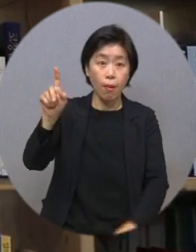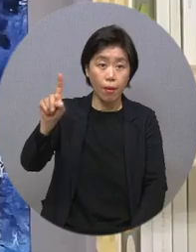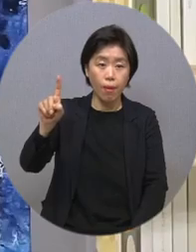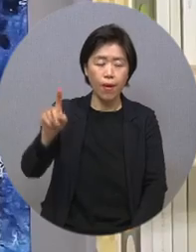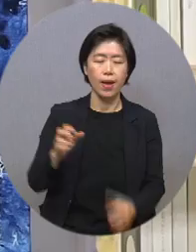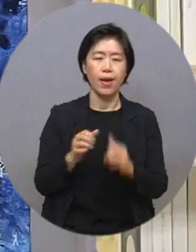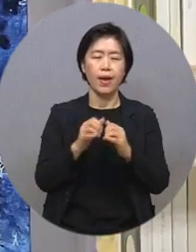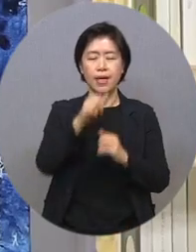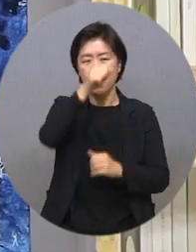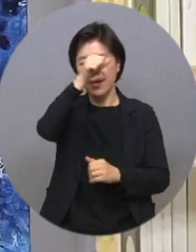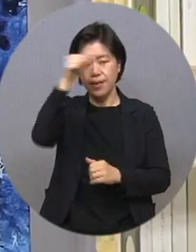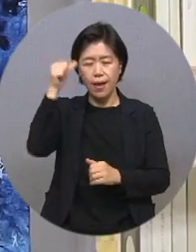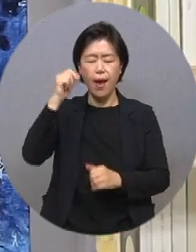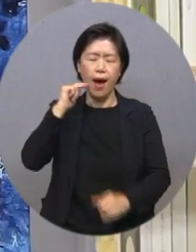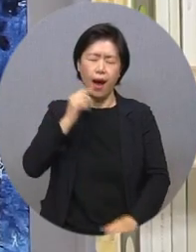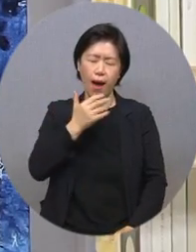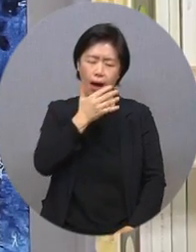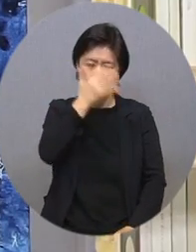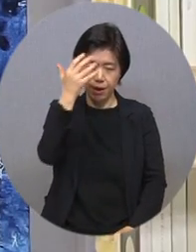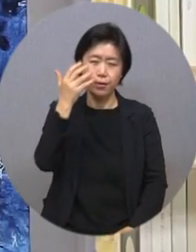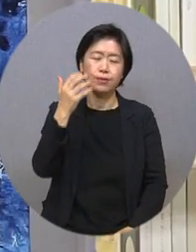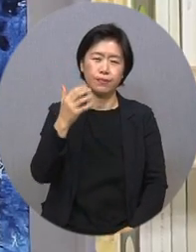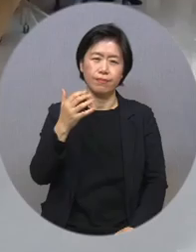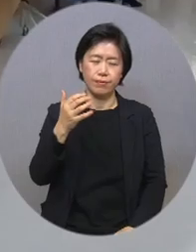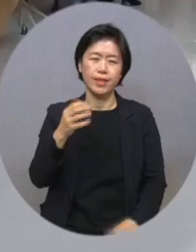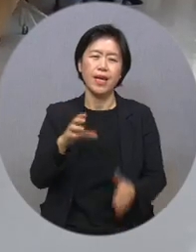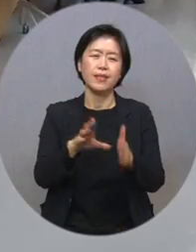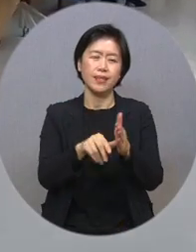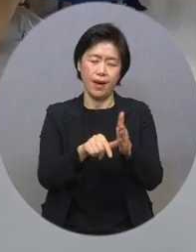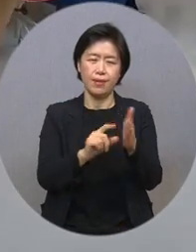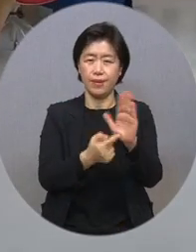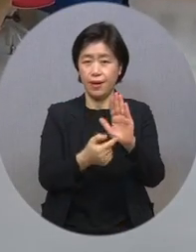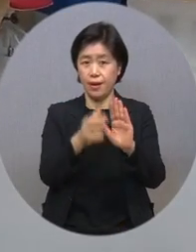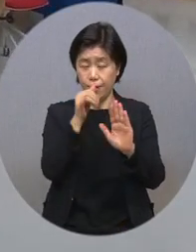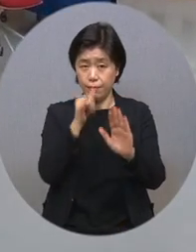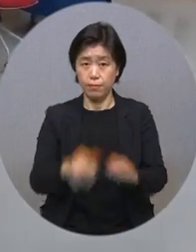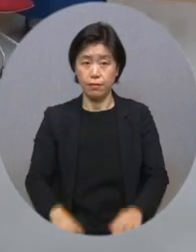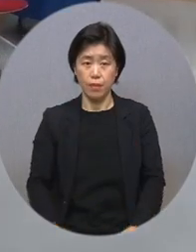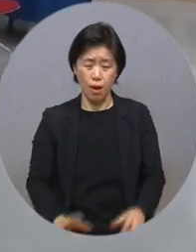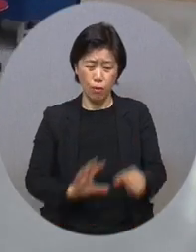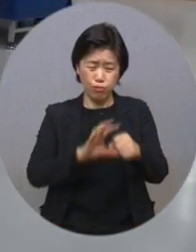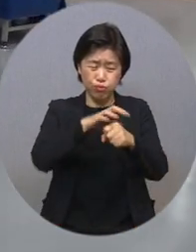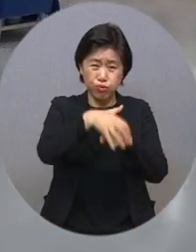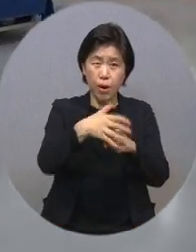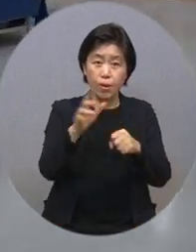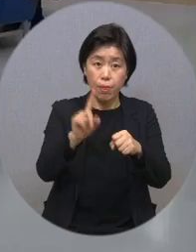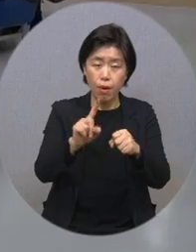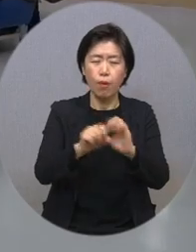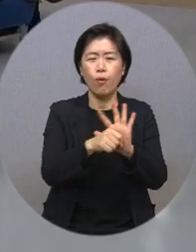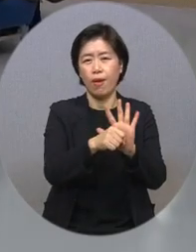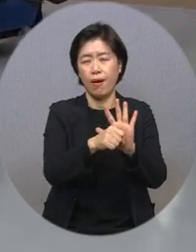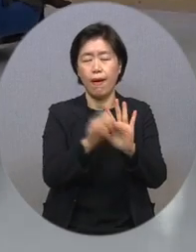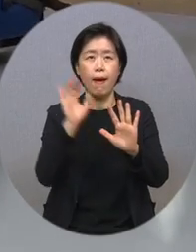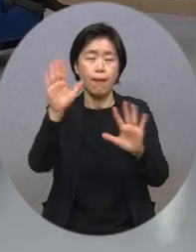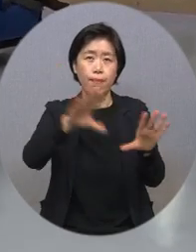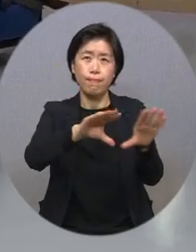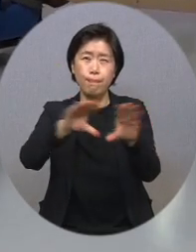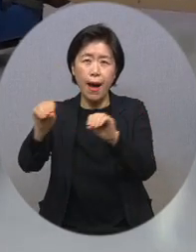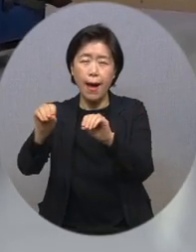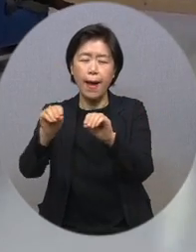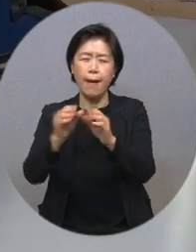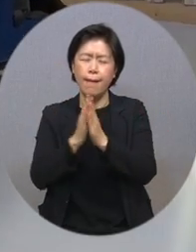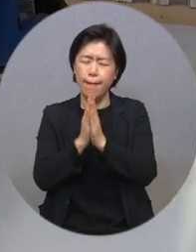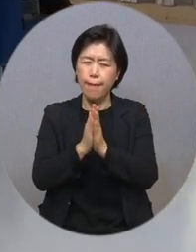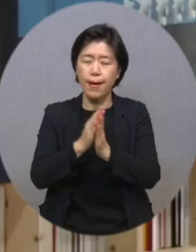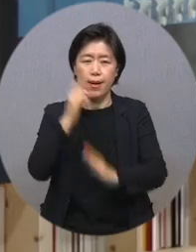순간을 파란 색감으로 더해 전 세계를 덮친 코로나19를 머지않아 극복하길 바라는 마음으로